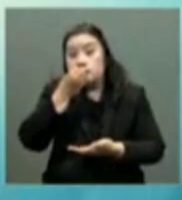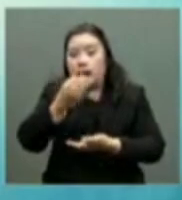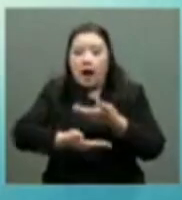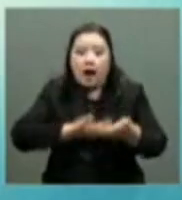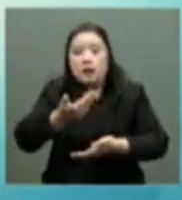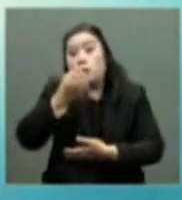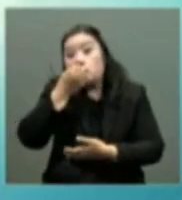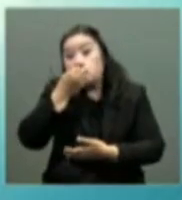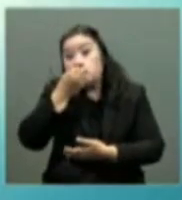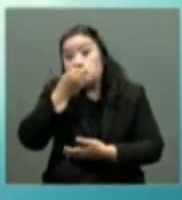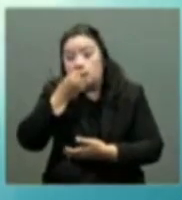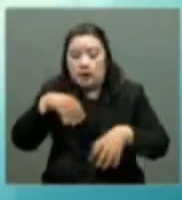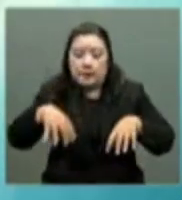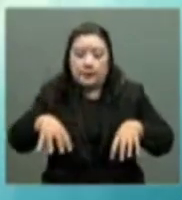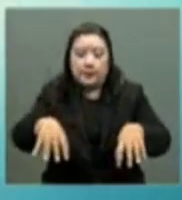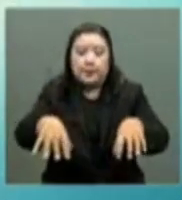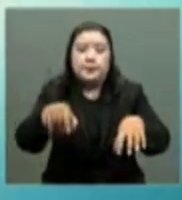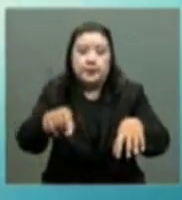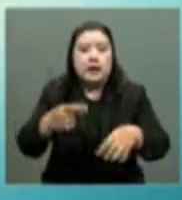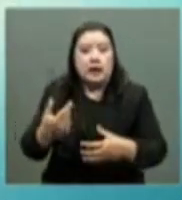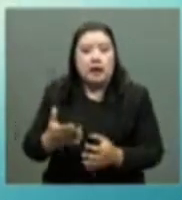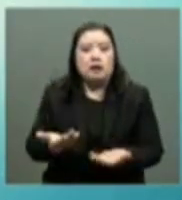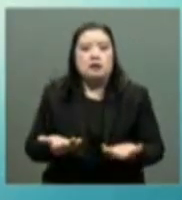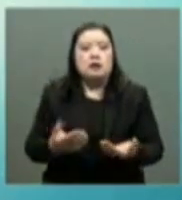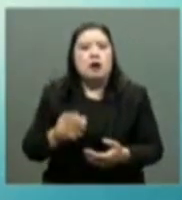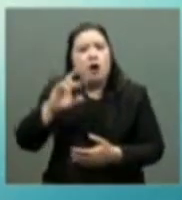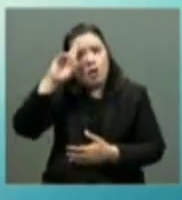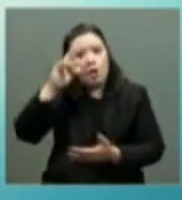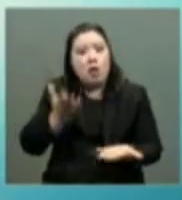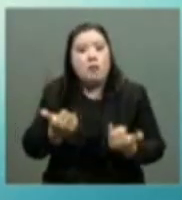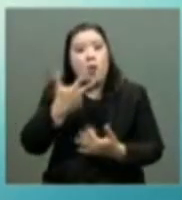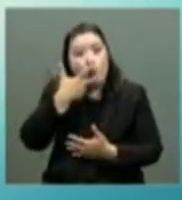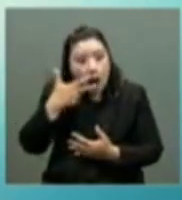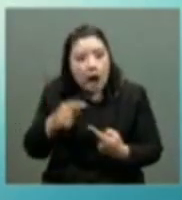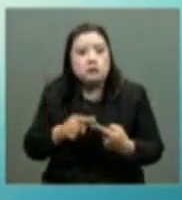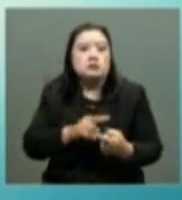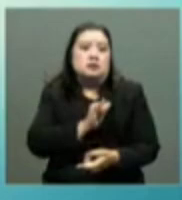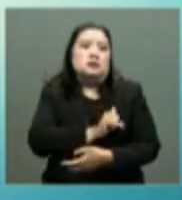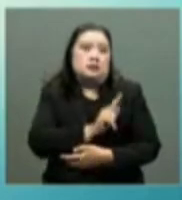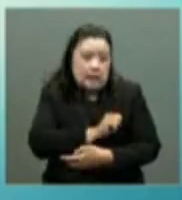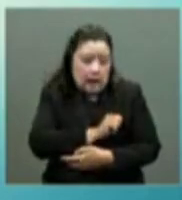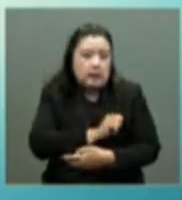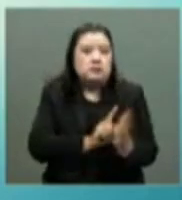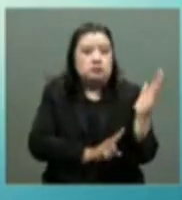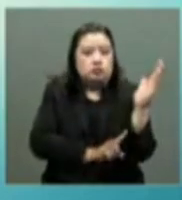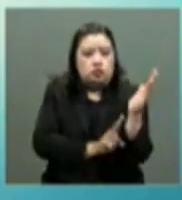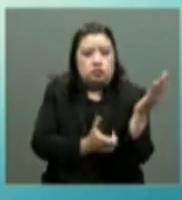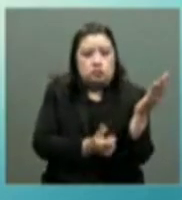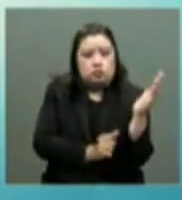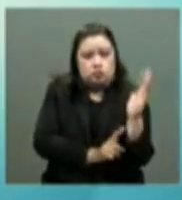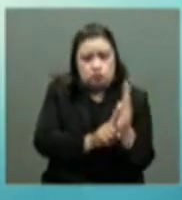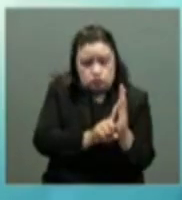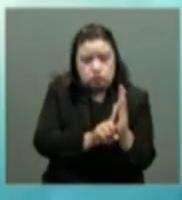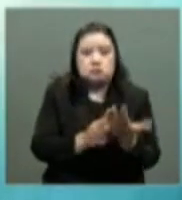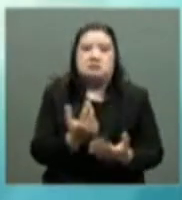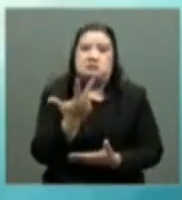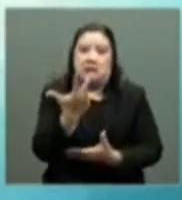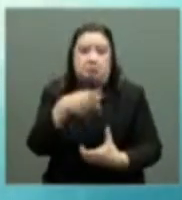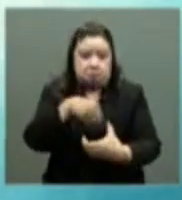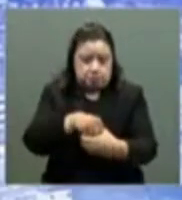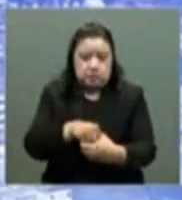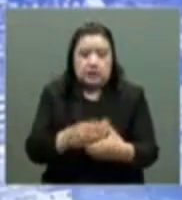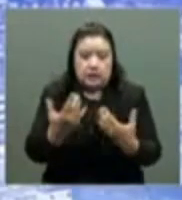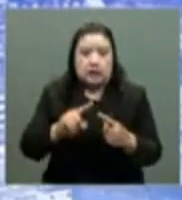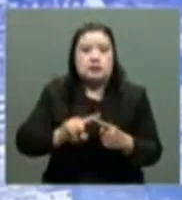ครับเราก็มีโรคประจำตัวคือโรคเบาหวานโรคไตเรื้อรังโรคความดันโลหิตสูงวันที่7มีนาค